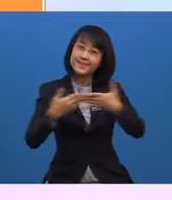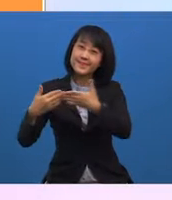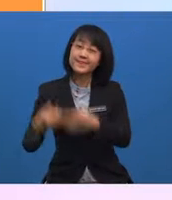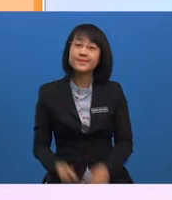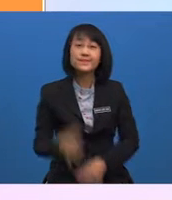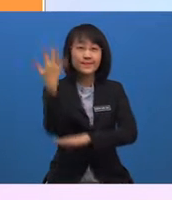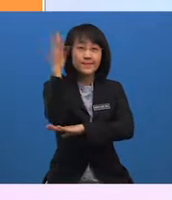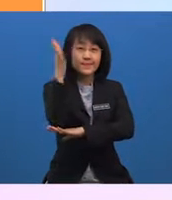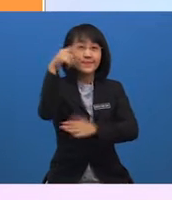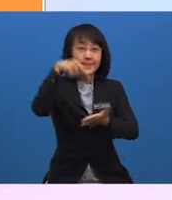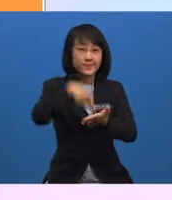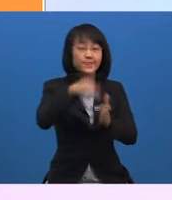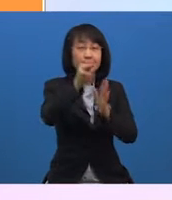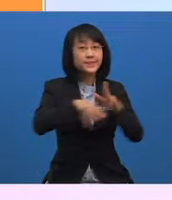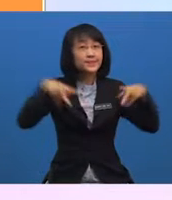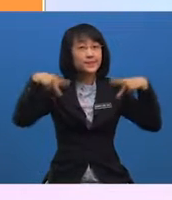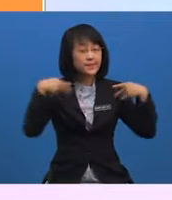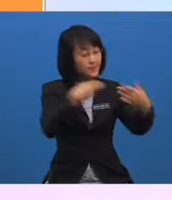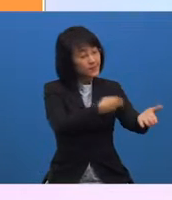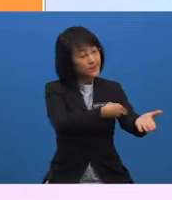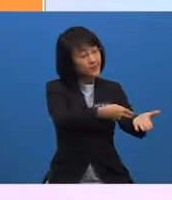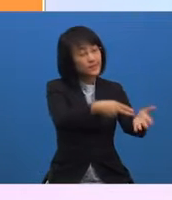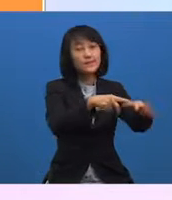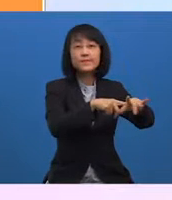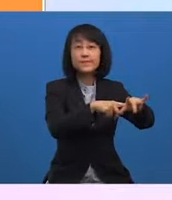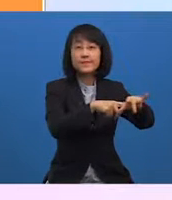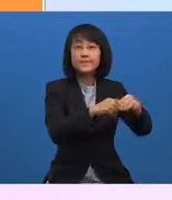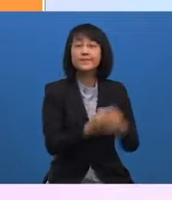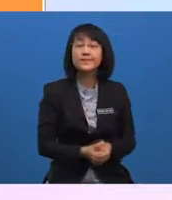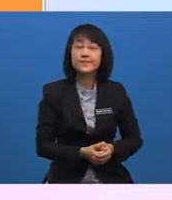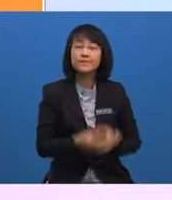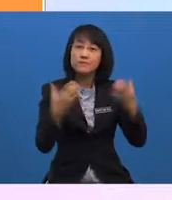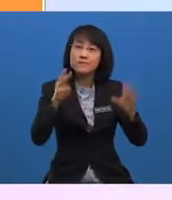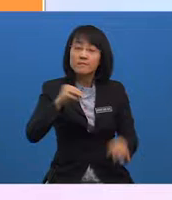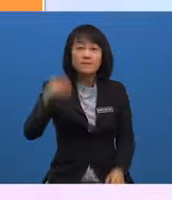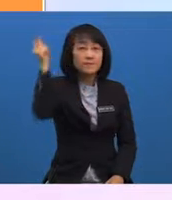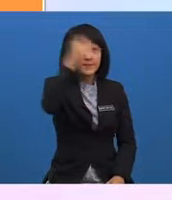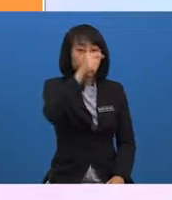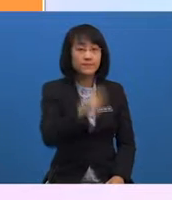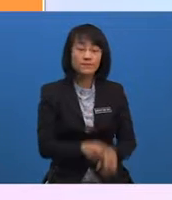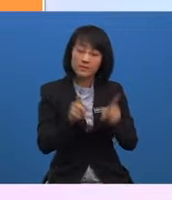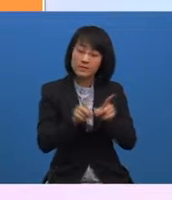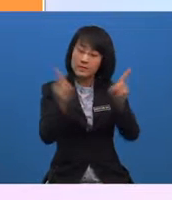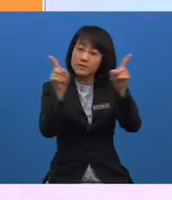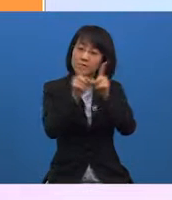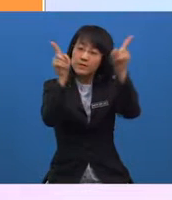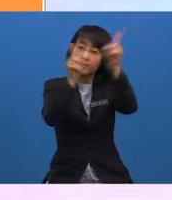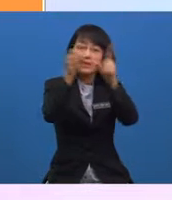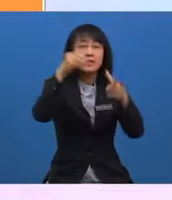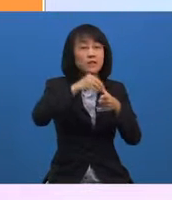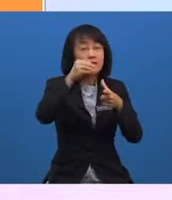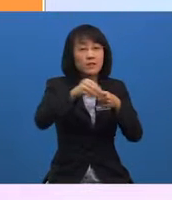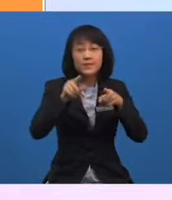Seterusnya, pokok ini mempunyai urat daun. Cuba murid-murid teka. Jejala